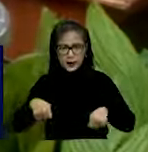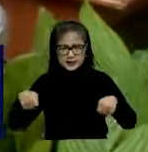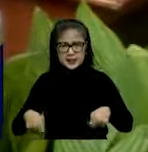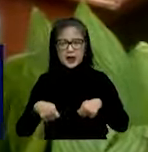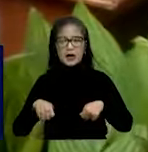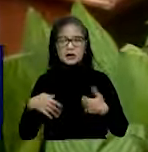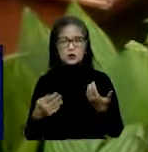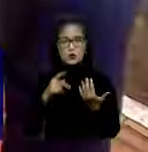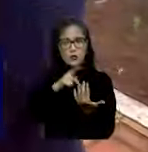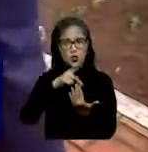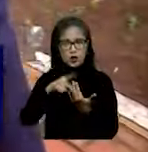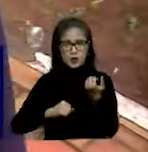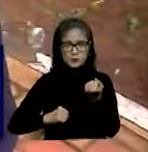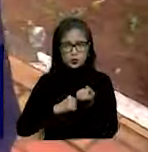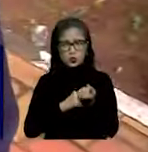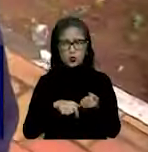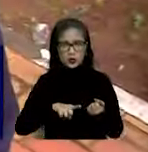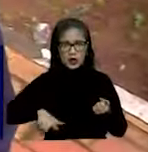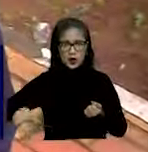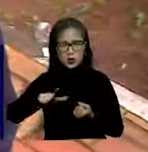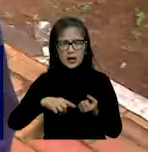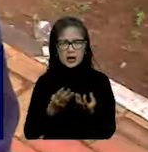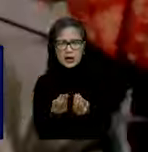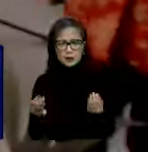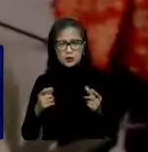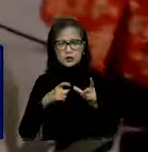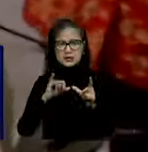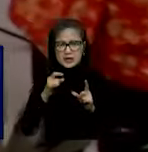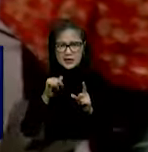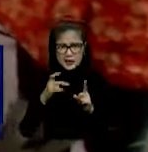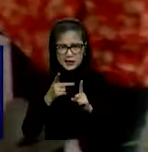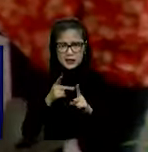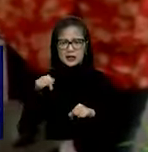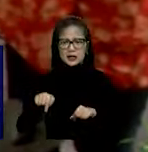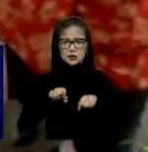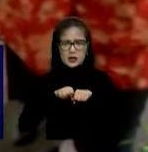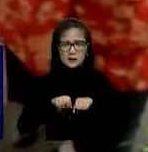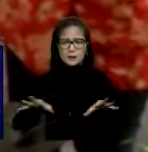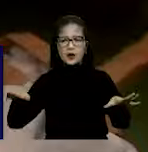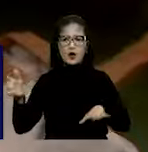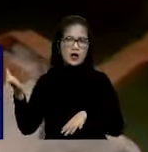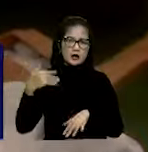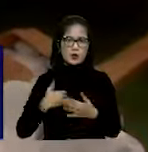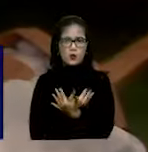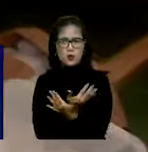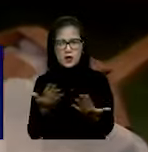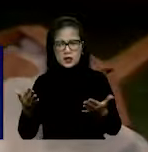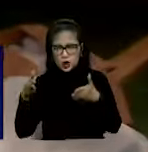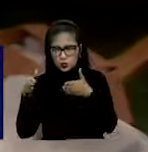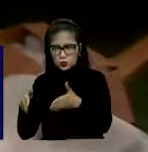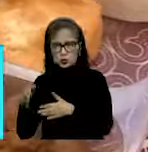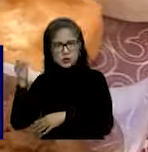yang juga didukung oleh Kelurahan Kebon Sirih dan Park Hyatt Jakarta ini digaungkan untuk mengajak masyarakat, terutama para